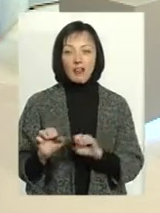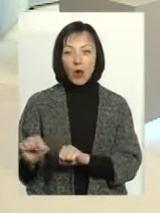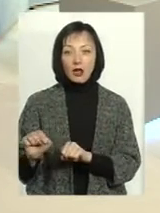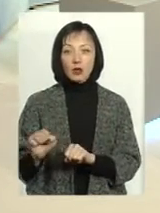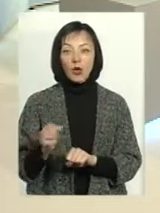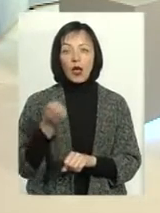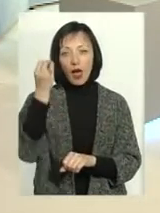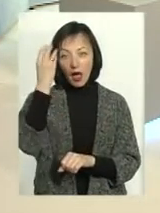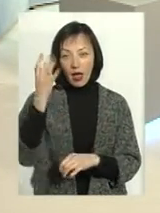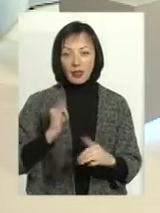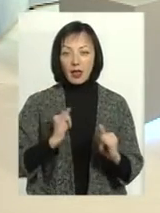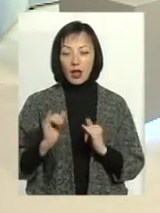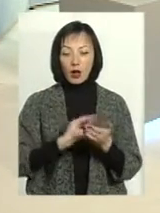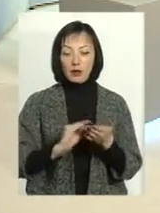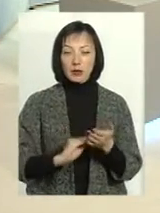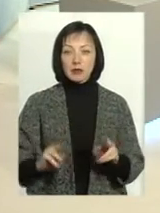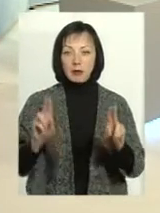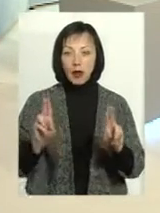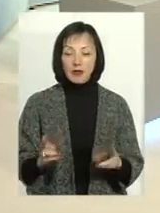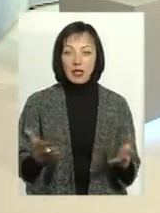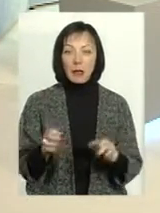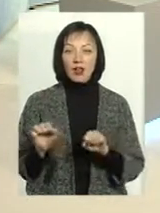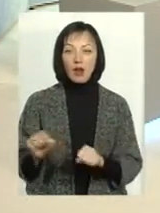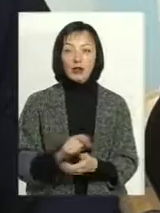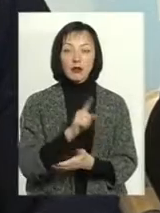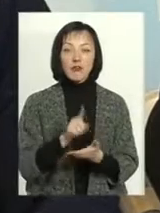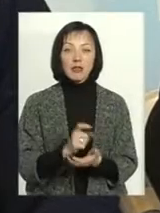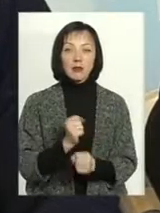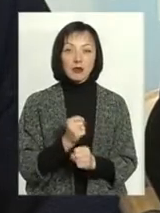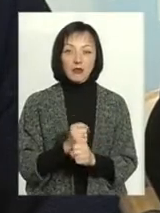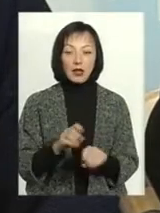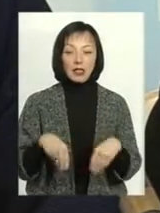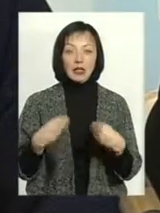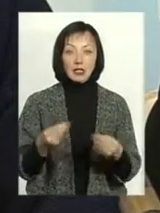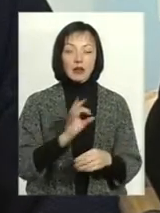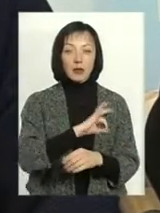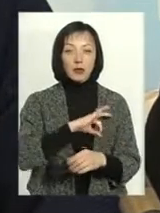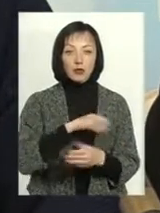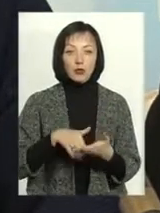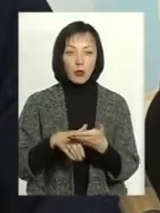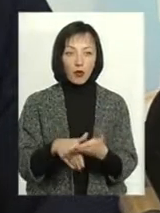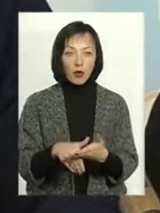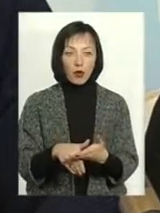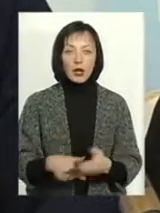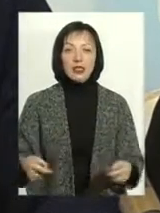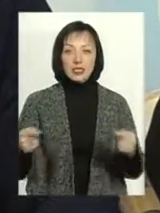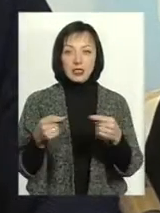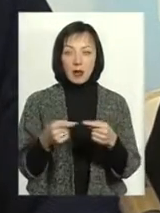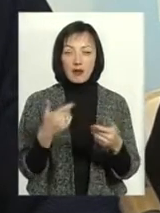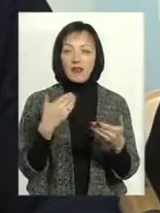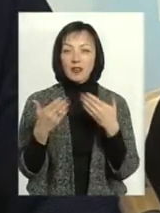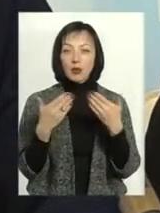чітко розписані правила, за якими адвокат повинен працювати і надавати правову допомогу клієнту. Саме